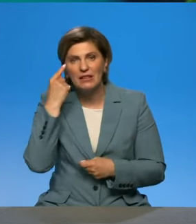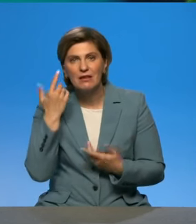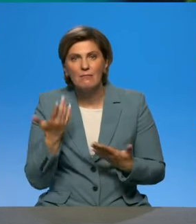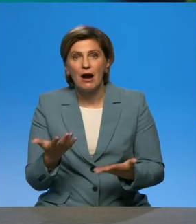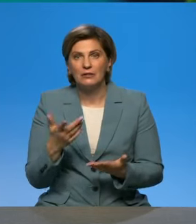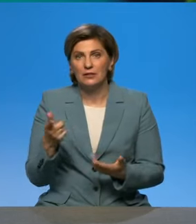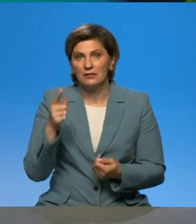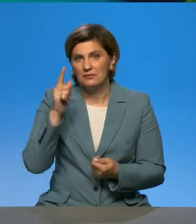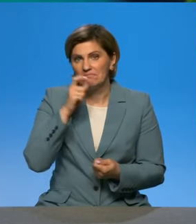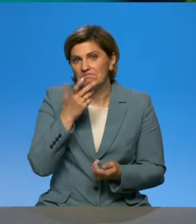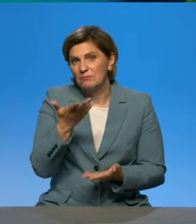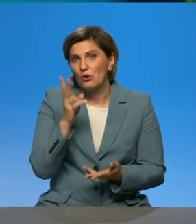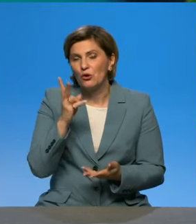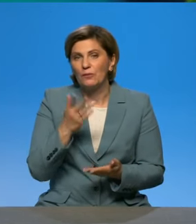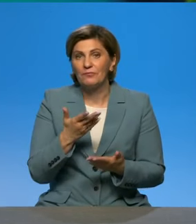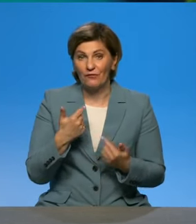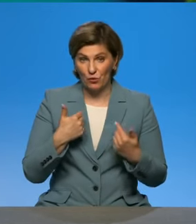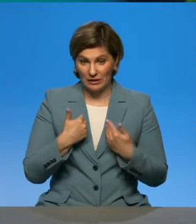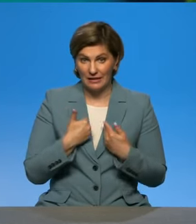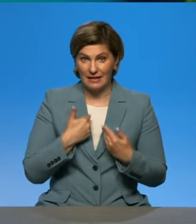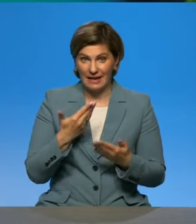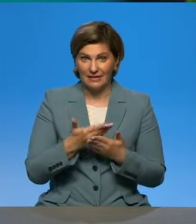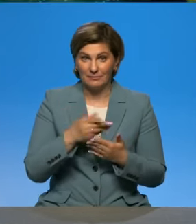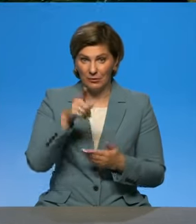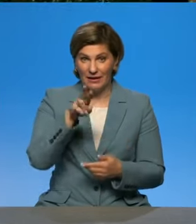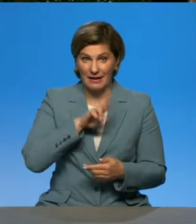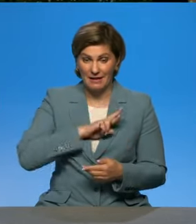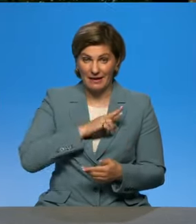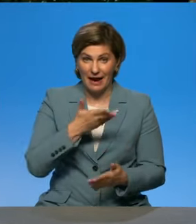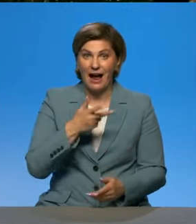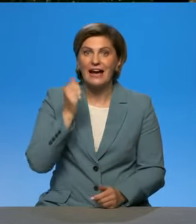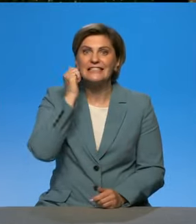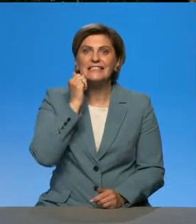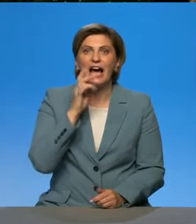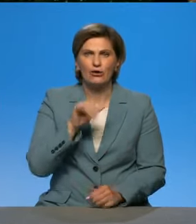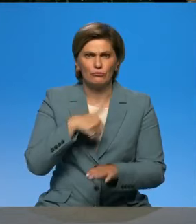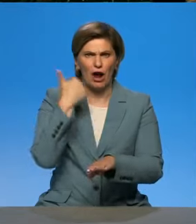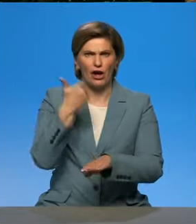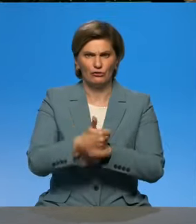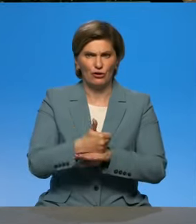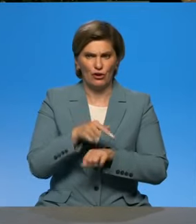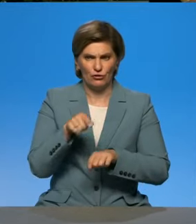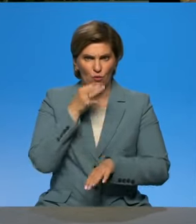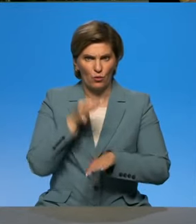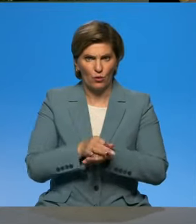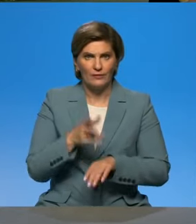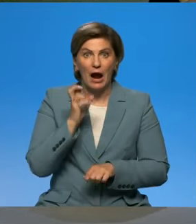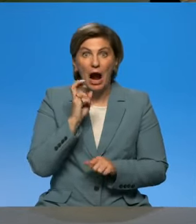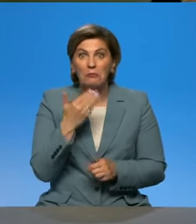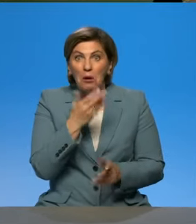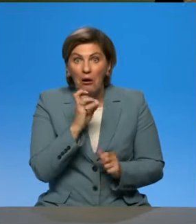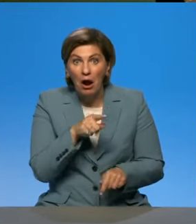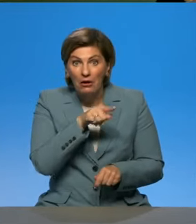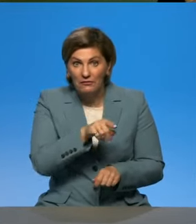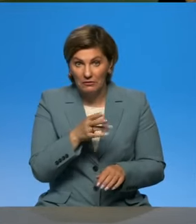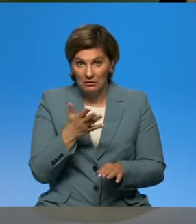и каким образом. То есть, если я, вот, например, старейшина там, в этом клане, я должен заботиться об этом. А как вы стали старейшиной? Простите, это... Вы